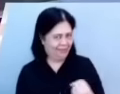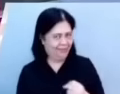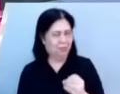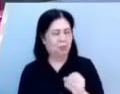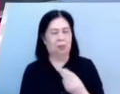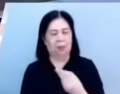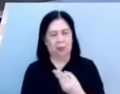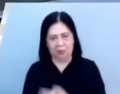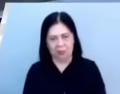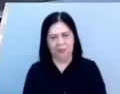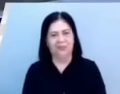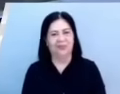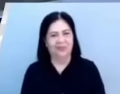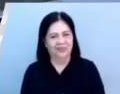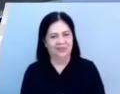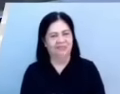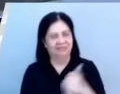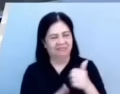Kasi copy-paste ako dyan.